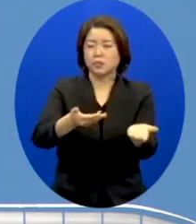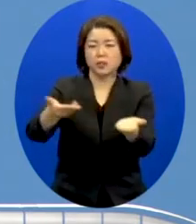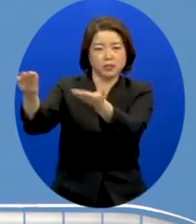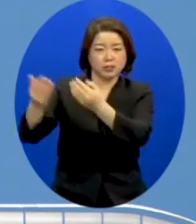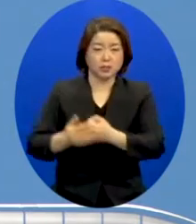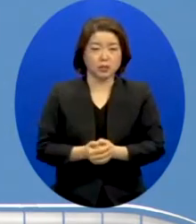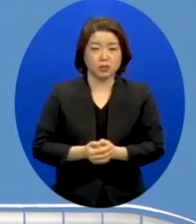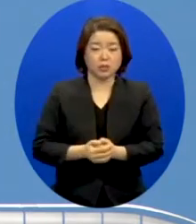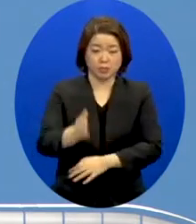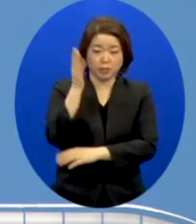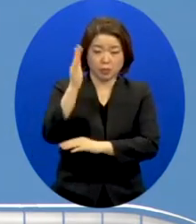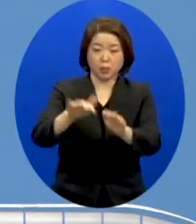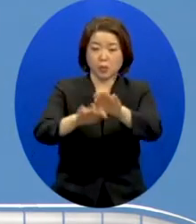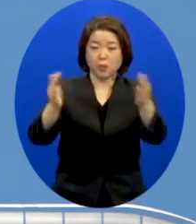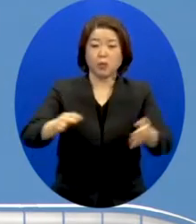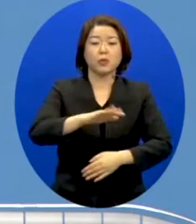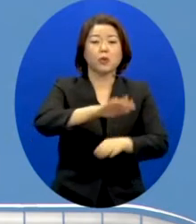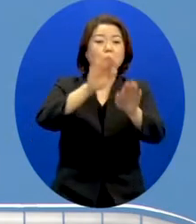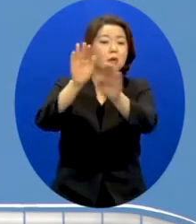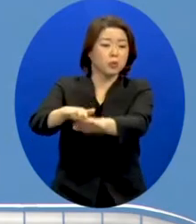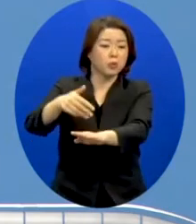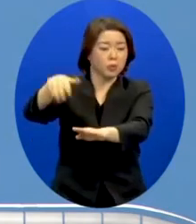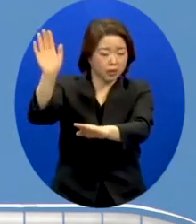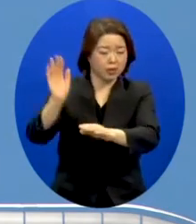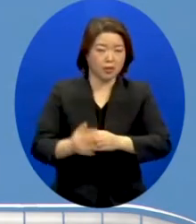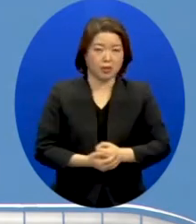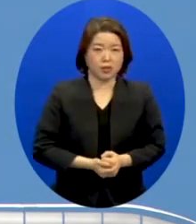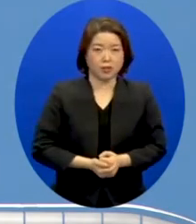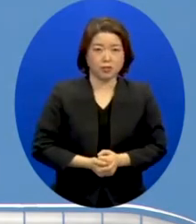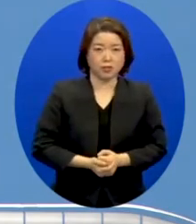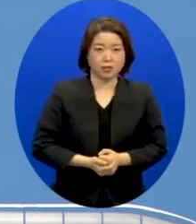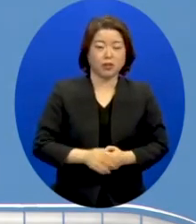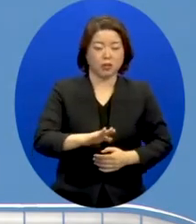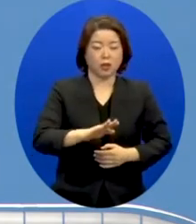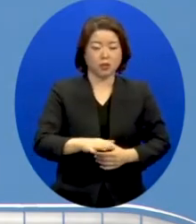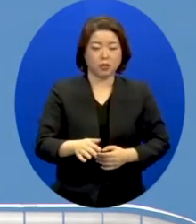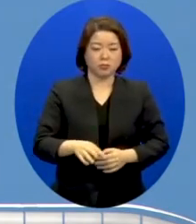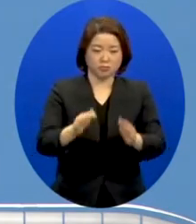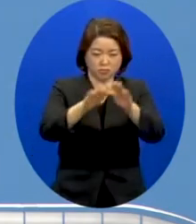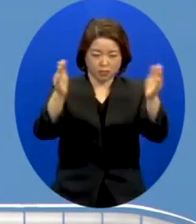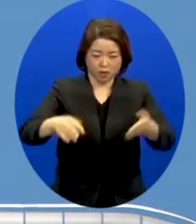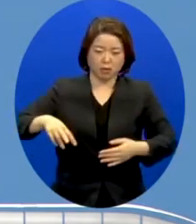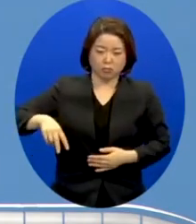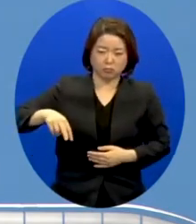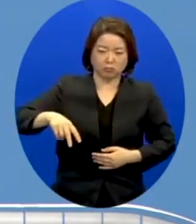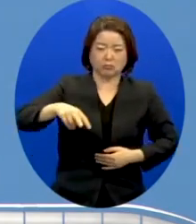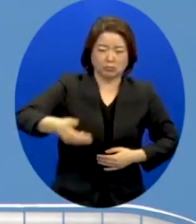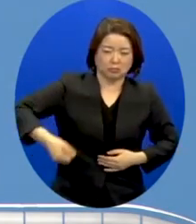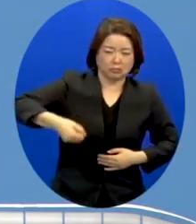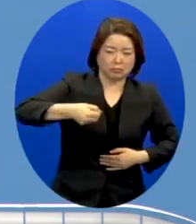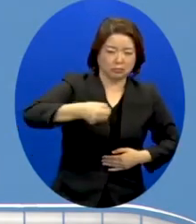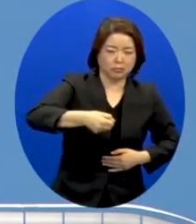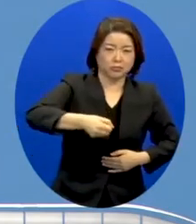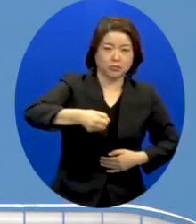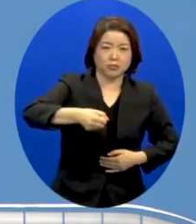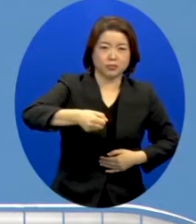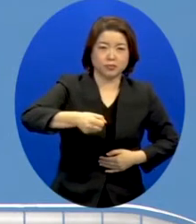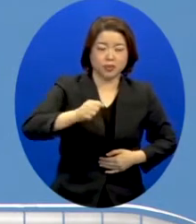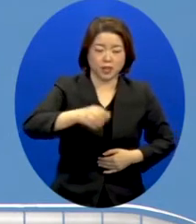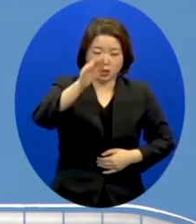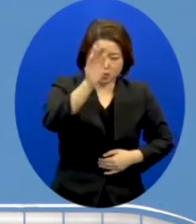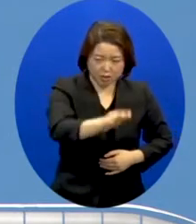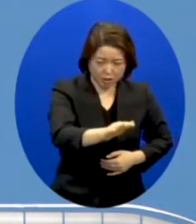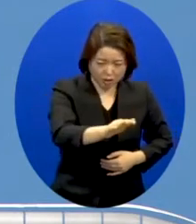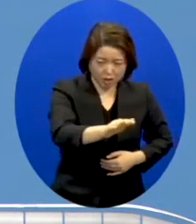강대상 가서 올려 놓고 가세요 그래서 그 권사님이 도 강대상 까지가 때는 거 있잖아요 사태를 들고 내 막상